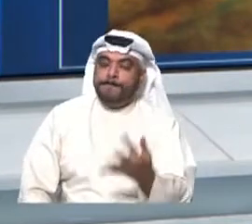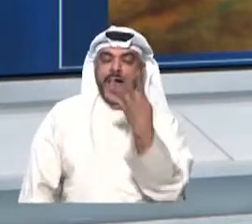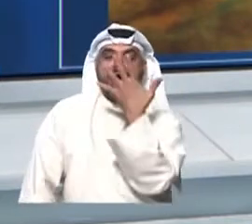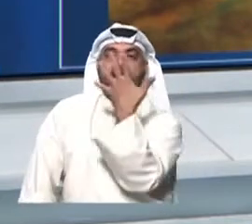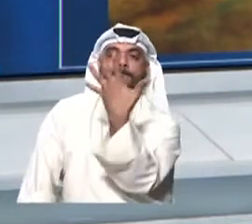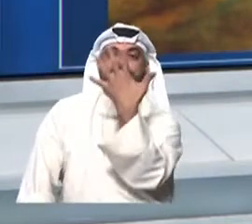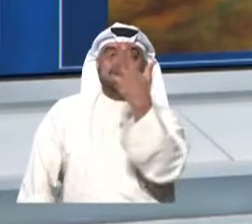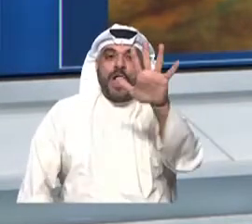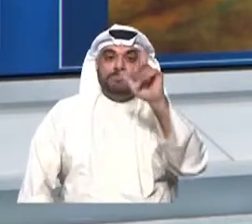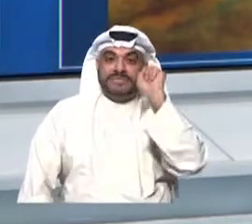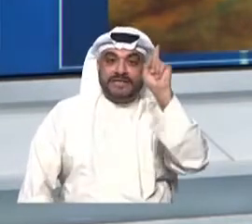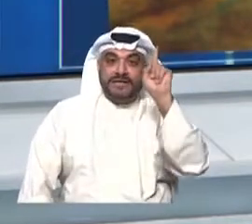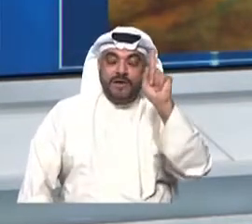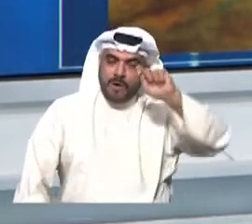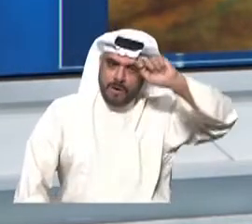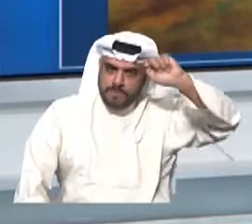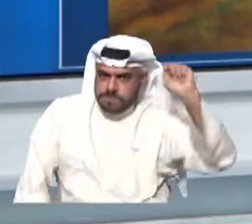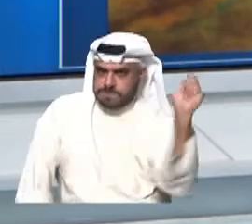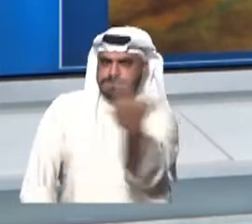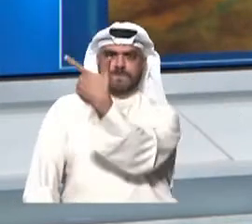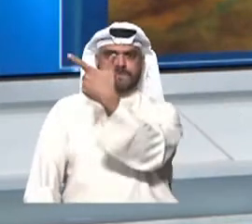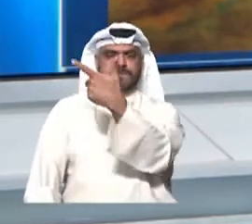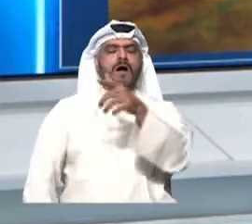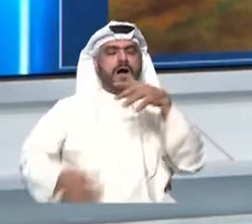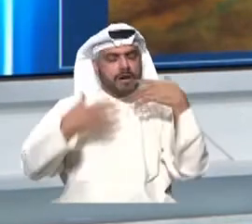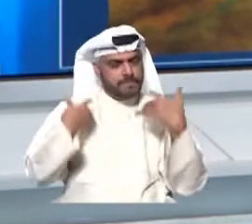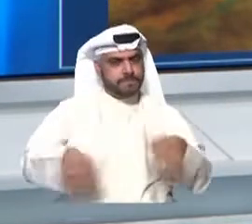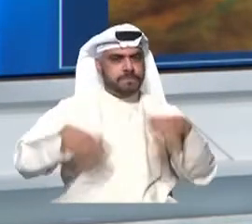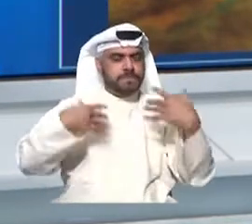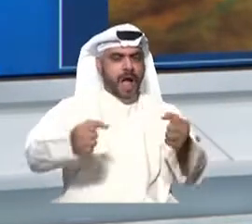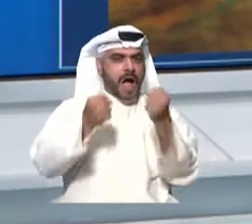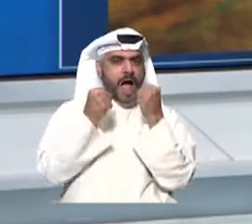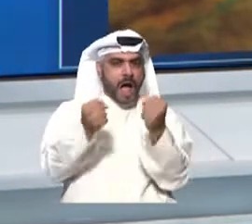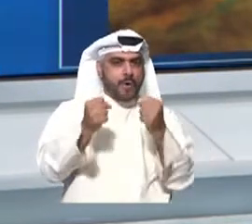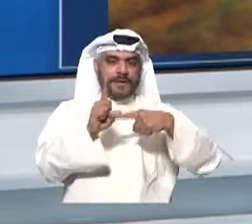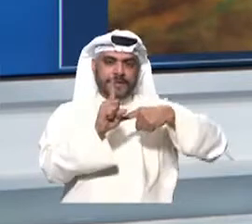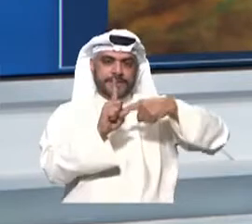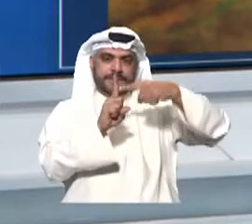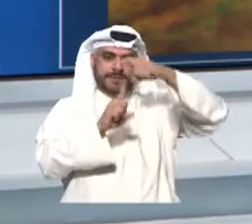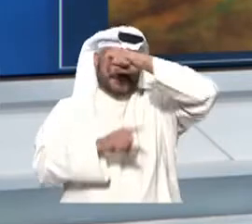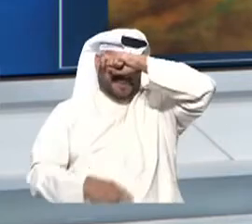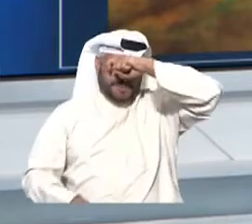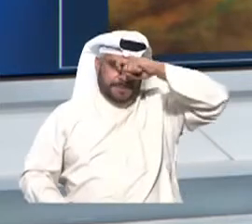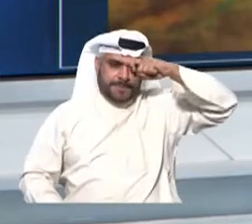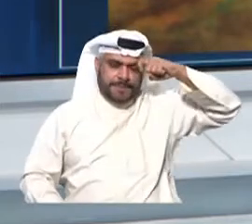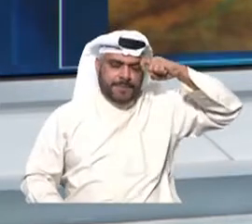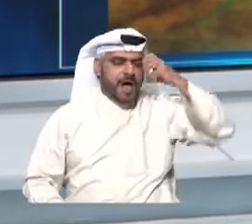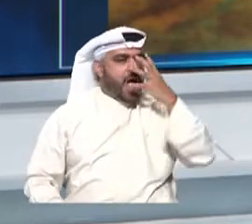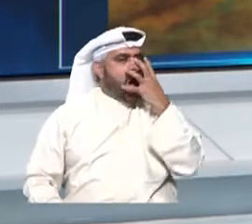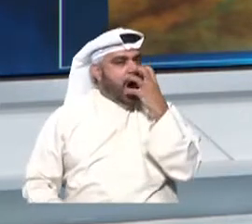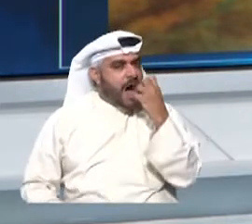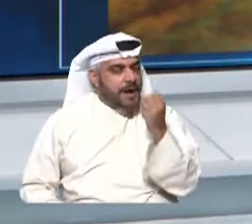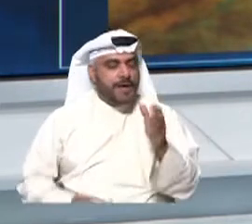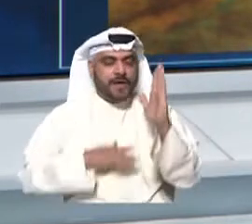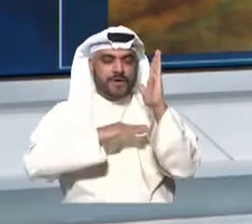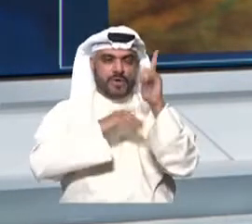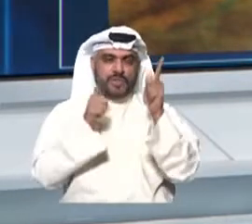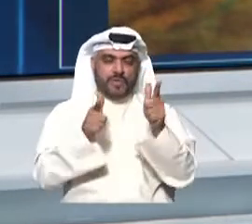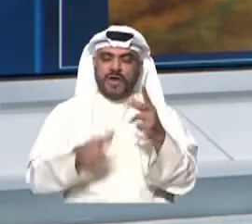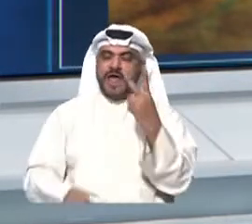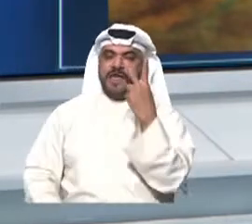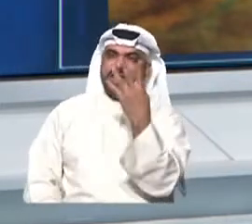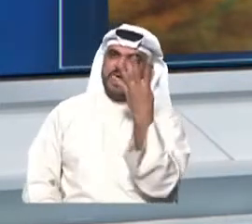تصل هباتها إلى أكثر من 60 و 65 كيلومتر بالساعة. درجات الحرارة الساعة الثالثة عصرا متفاوتة ما بين 42